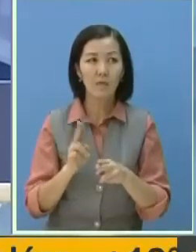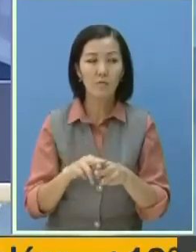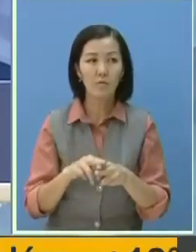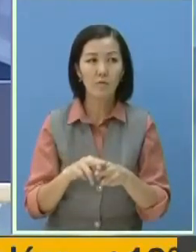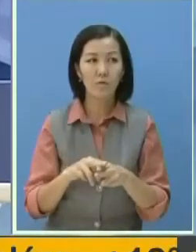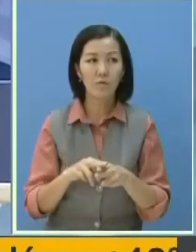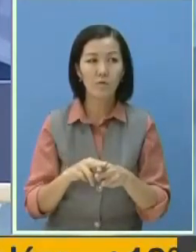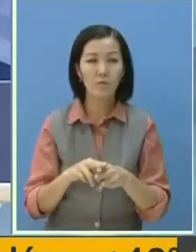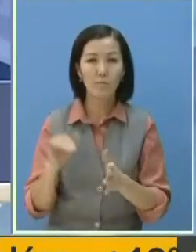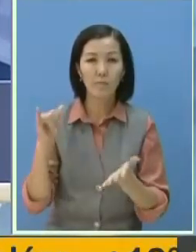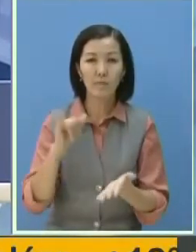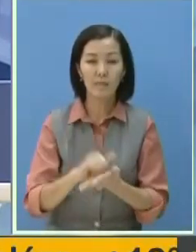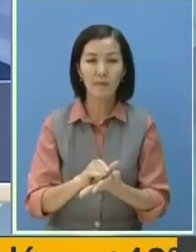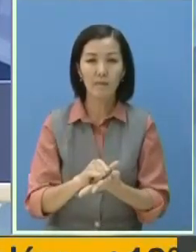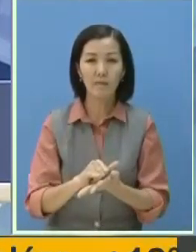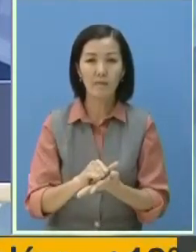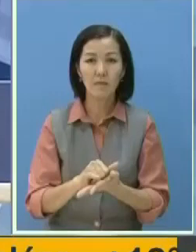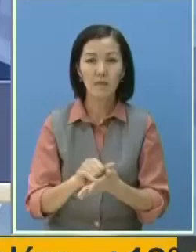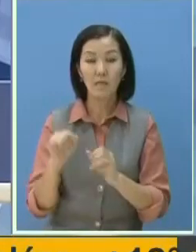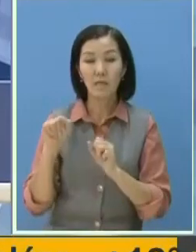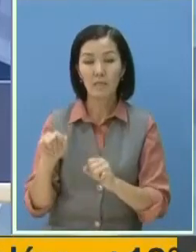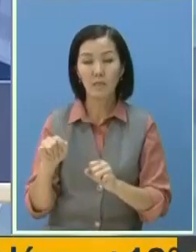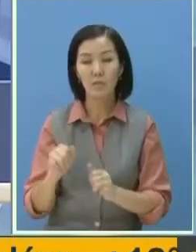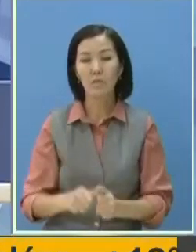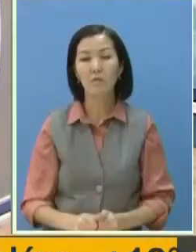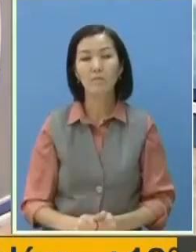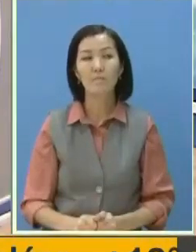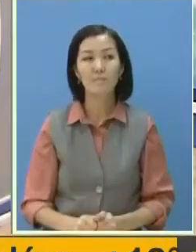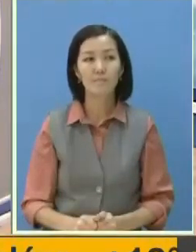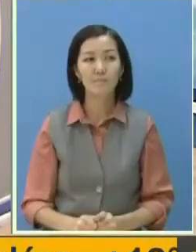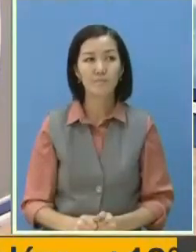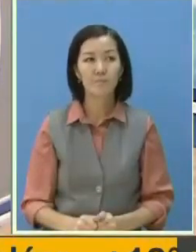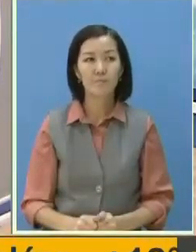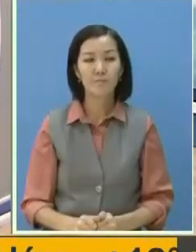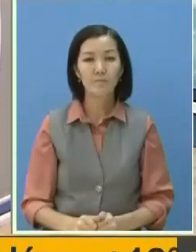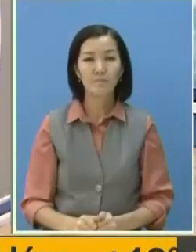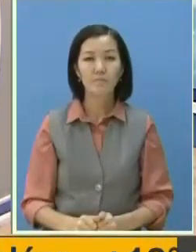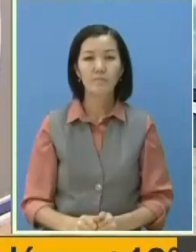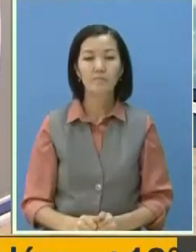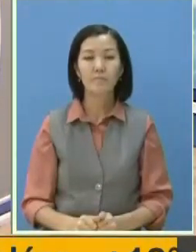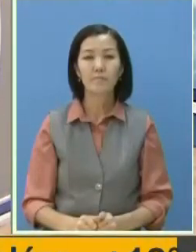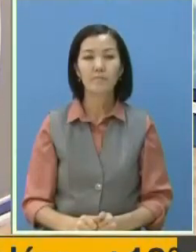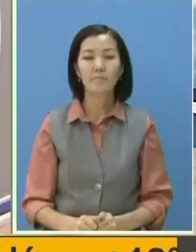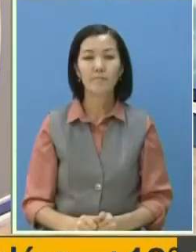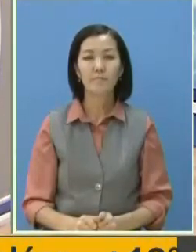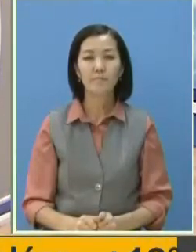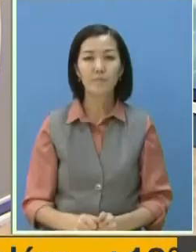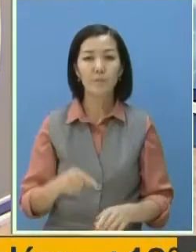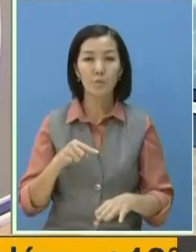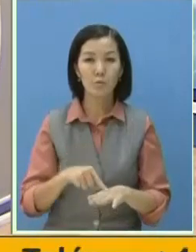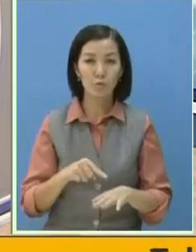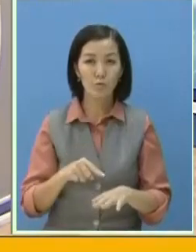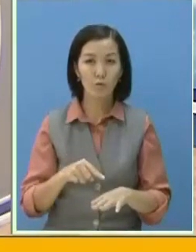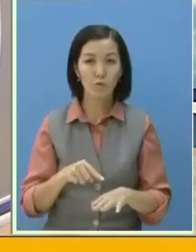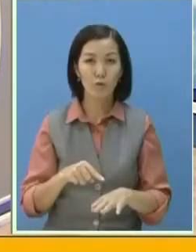себя поставить, и они обеззараживают твое пространство. Но хорошо, вот ты значит, чувствуешь первые